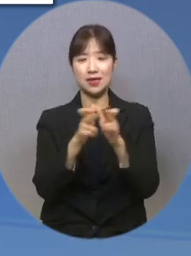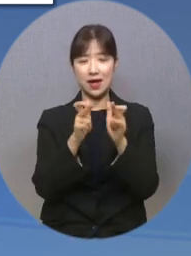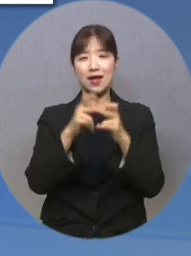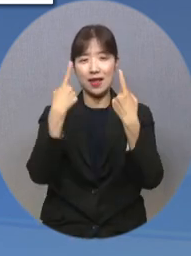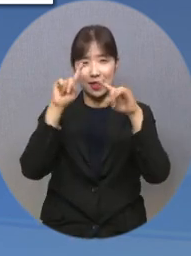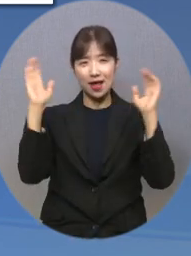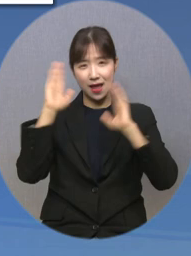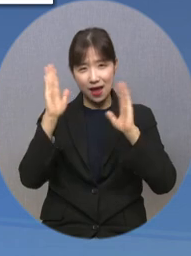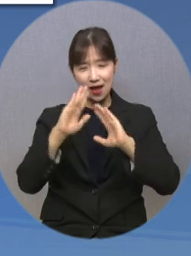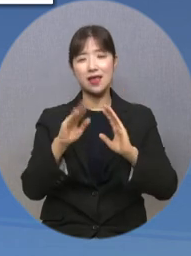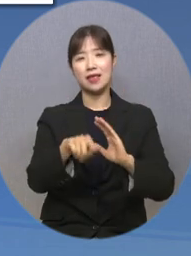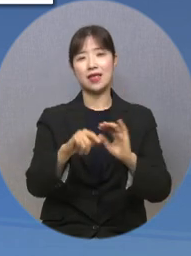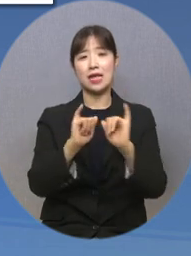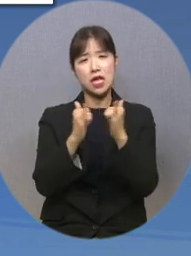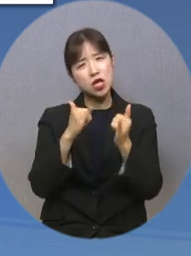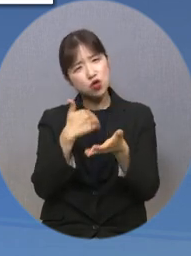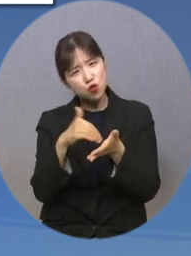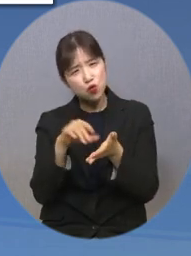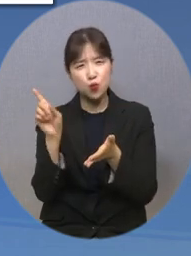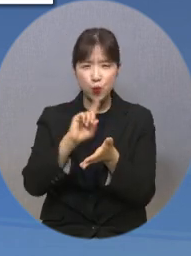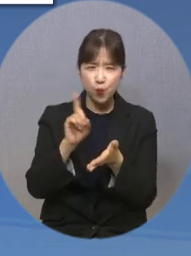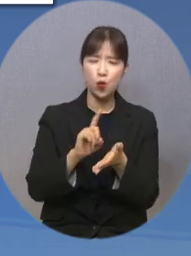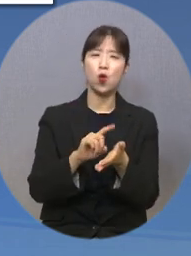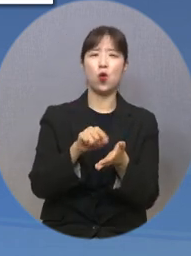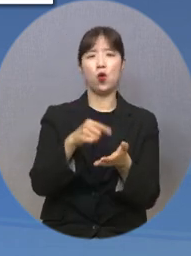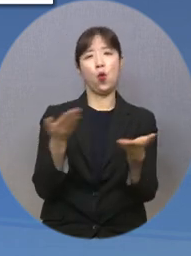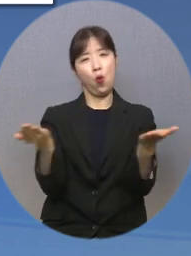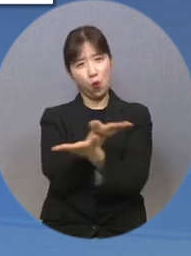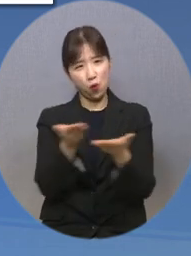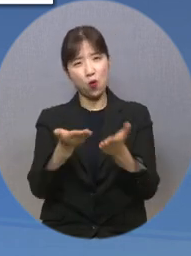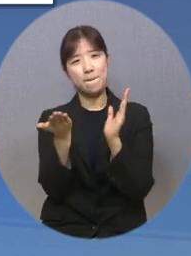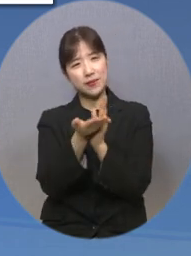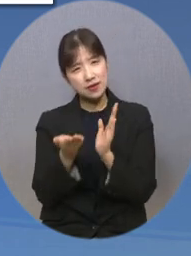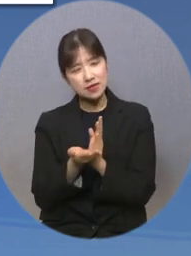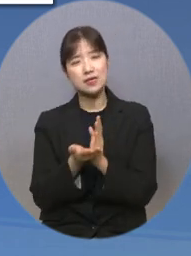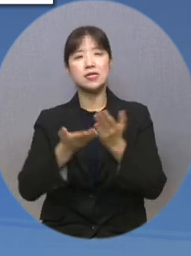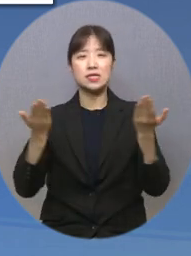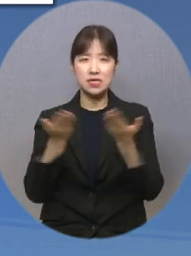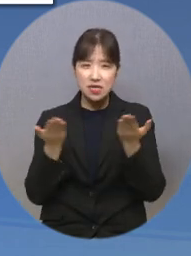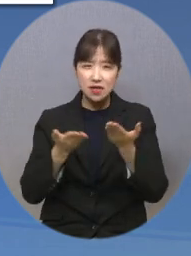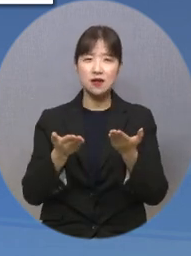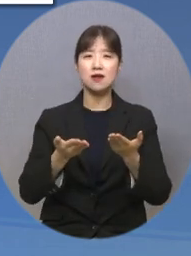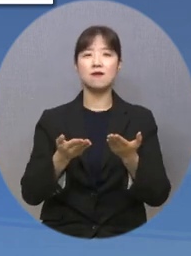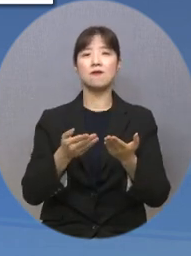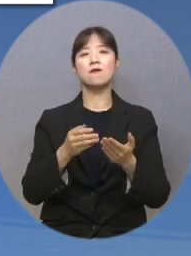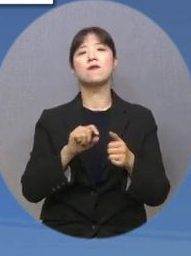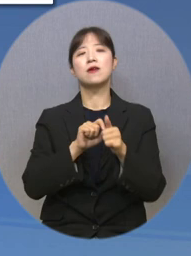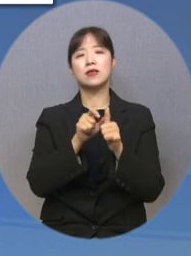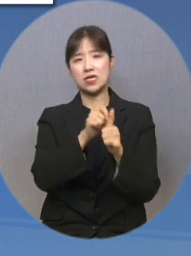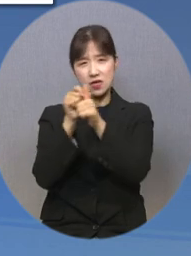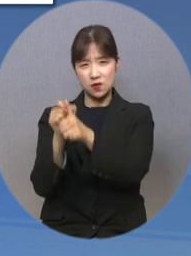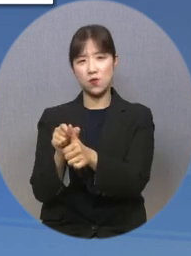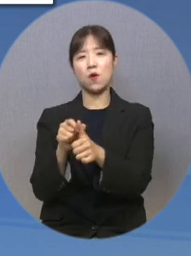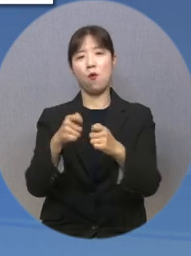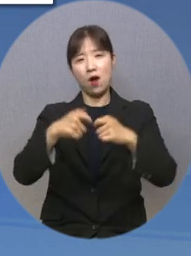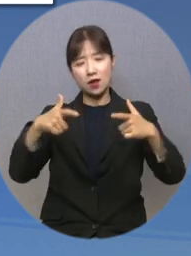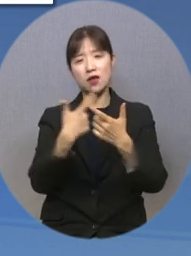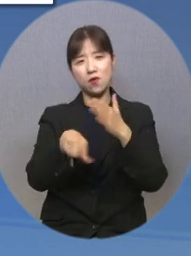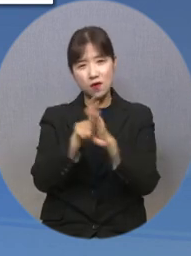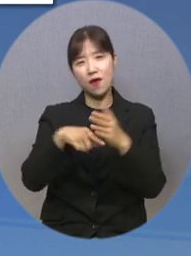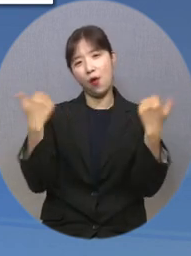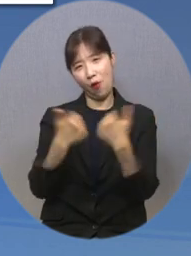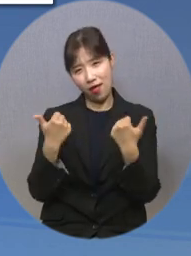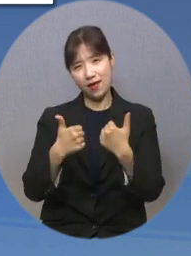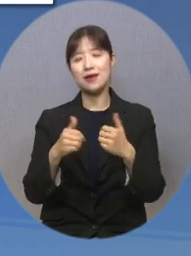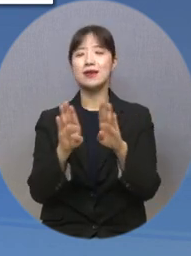대학생 인력풀 구축과 인적 자원 공유 맞춤형 진로 지원 서비스 제공, 취업 확대를 위한 실무협의회 개최